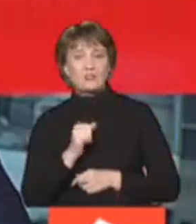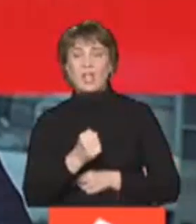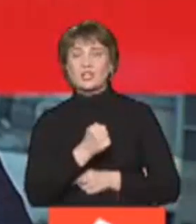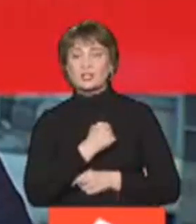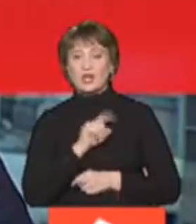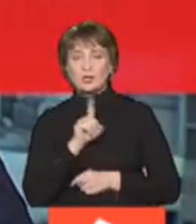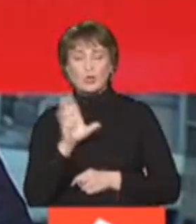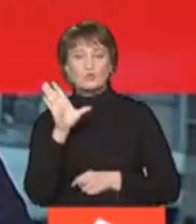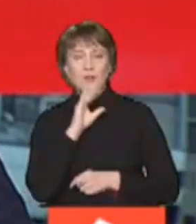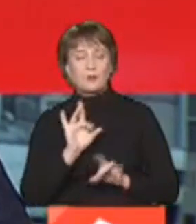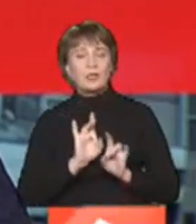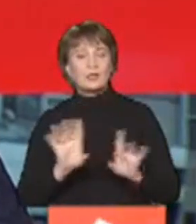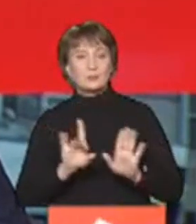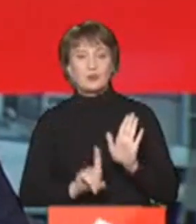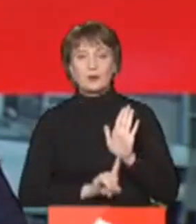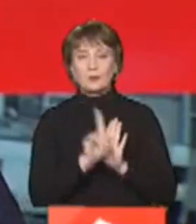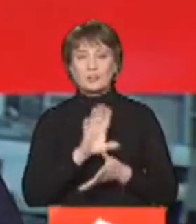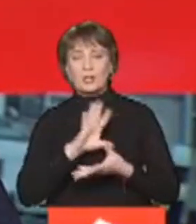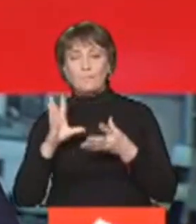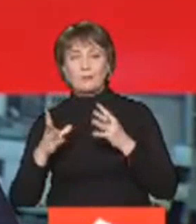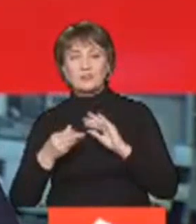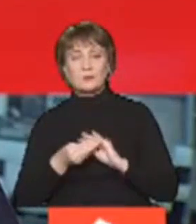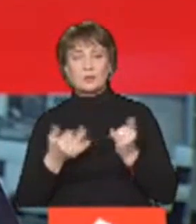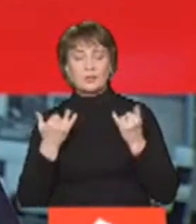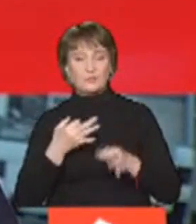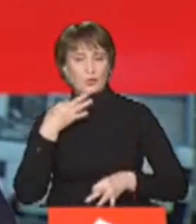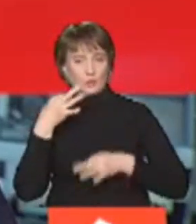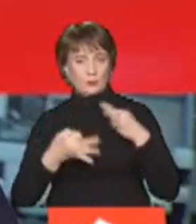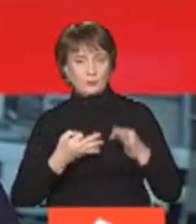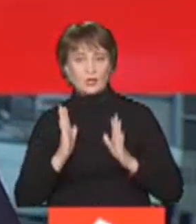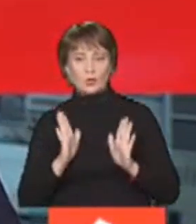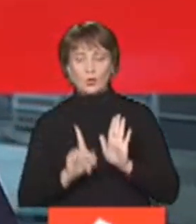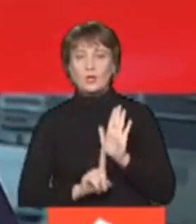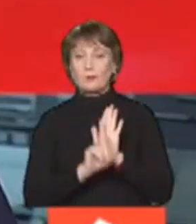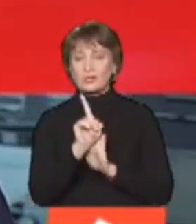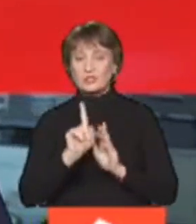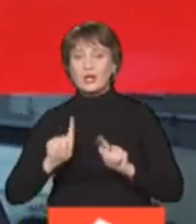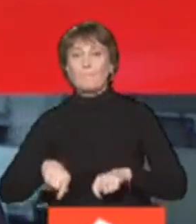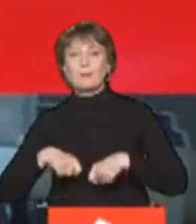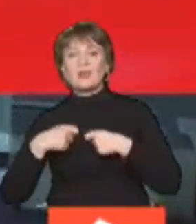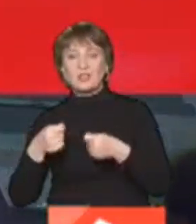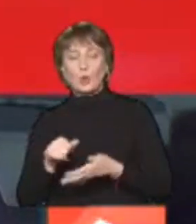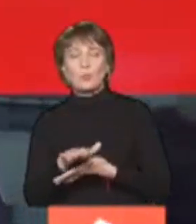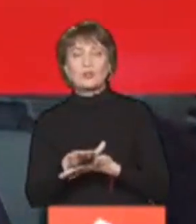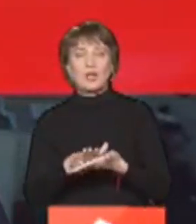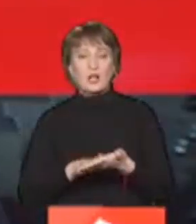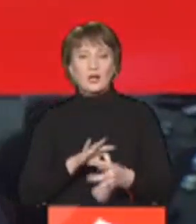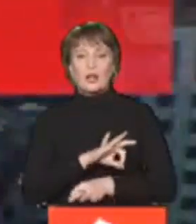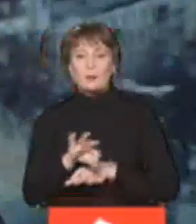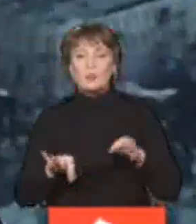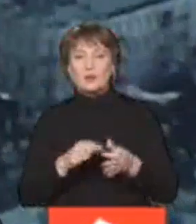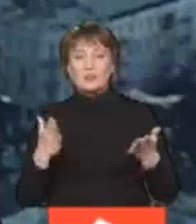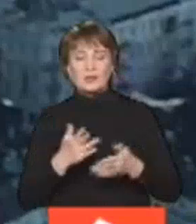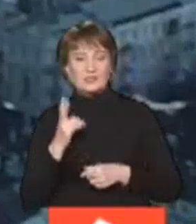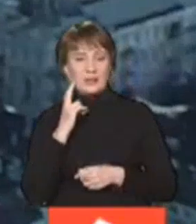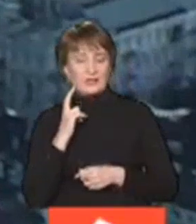встигаємо розказати, починаючи підсумовувати сьогоднішню добу. Але тільки починаємо і передаємо естафету далі в проєкті, який називається